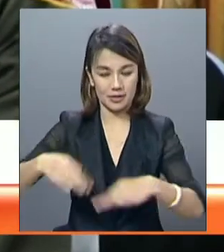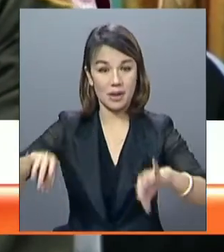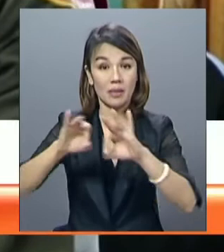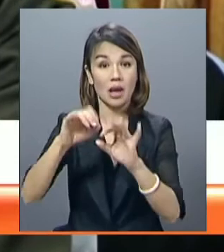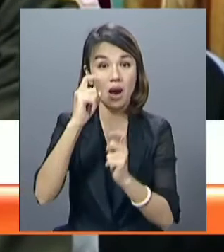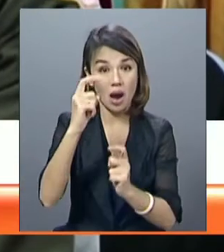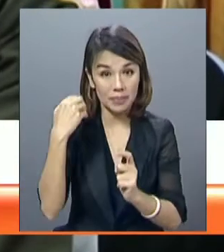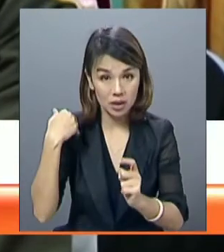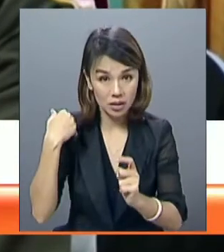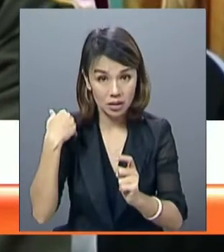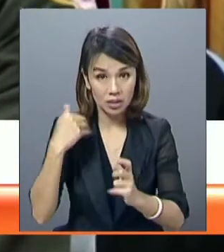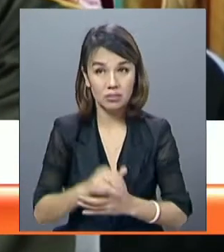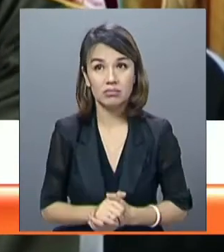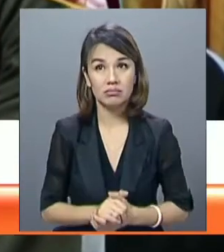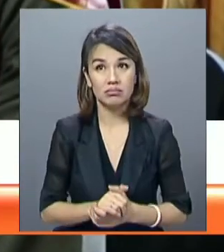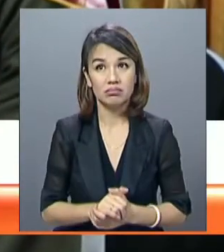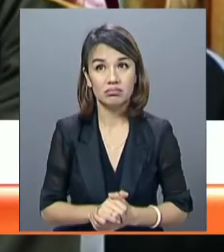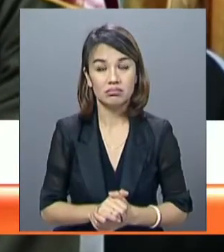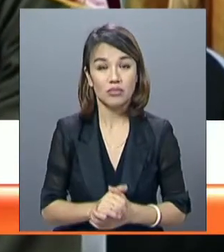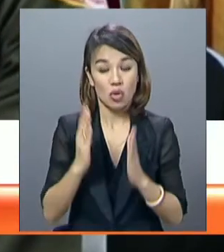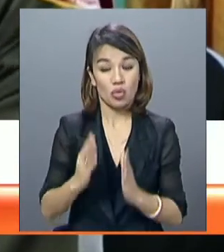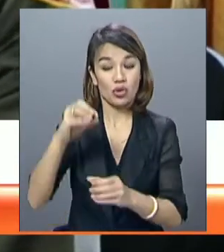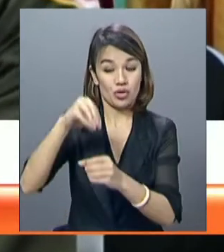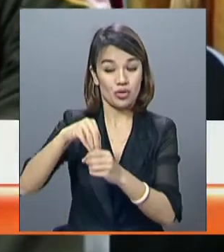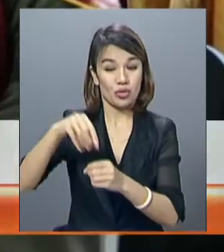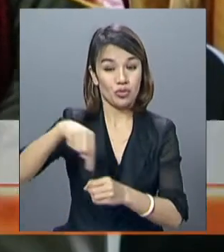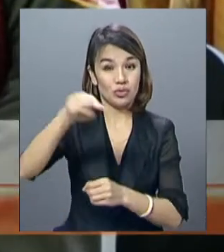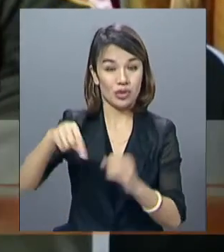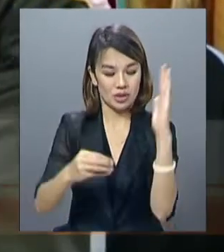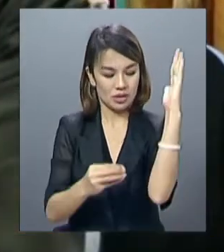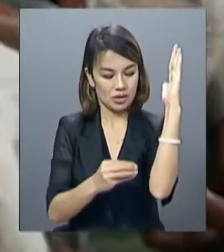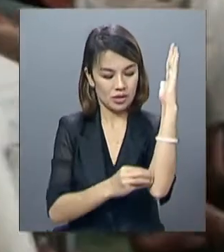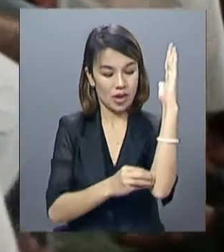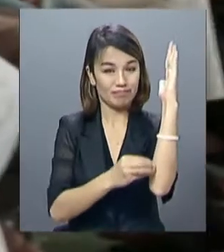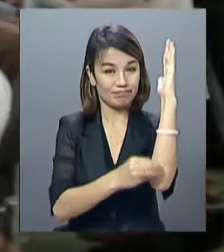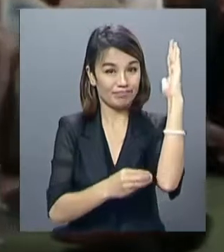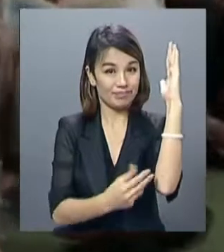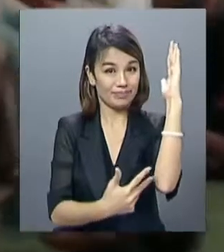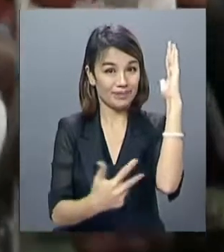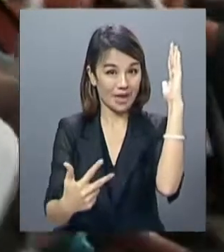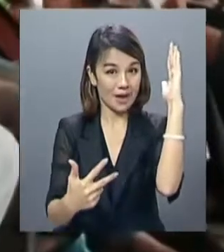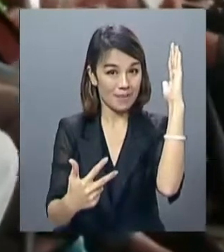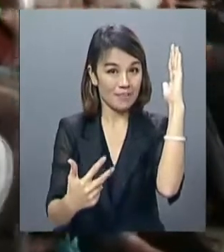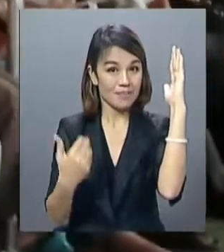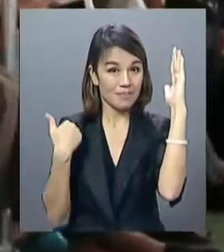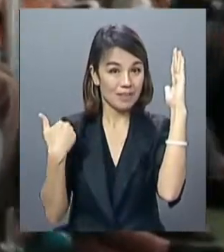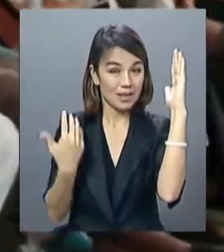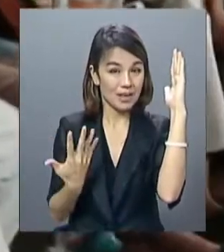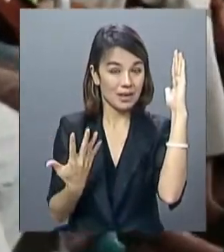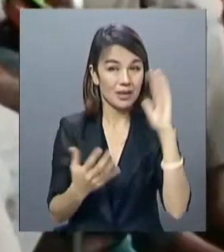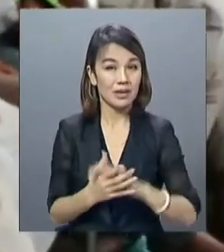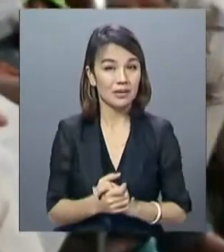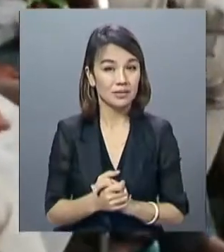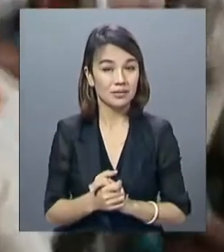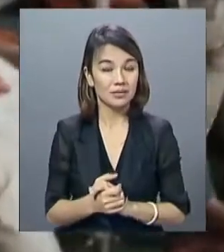มคนที่อยู่ในพื้นที่สังหวัดนี้มันเรื่องความคิดต่างท